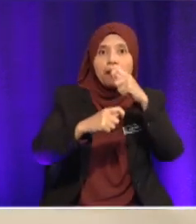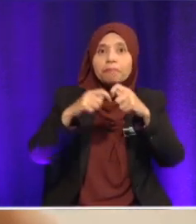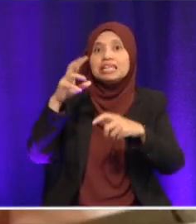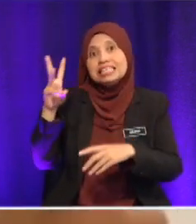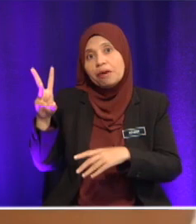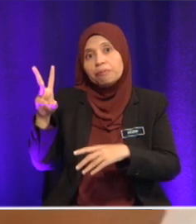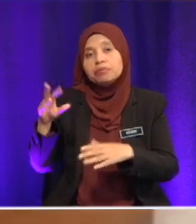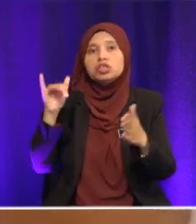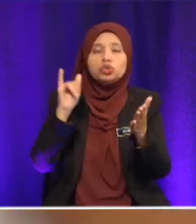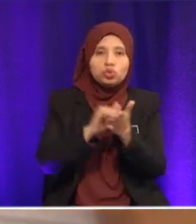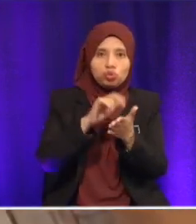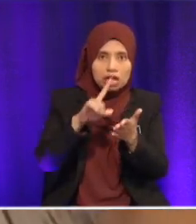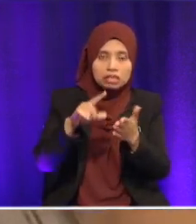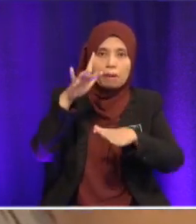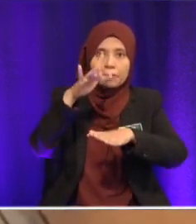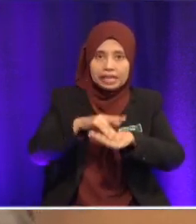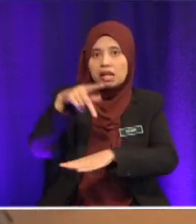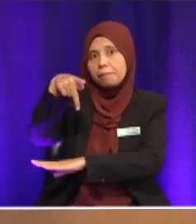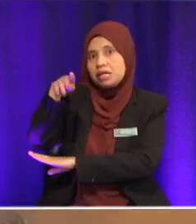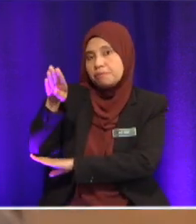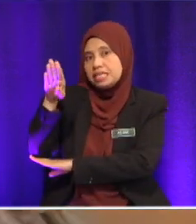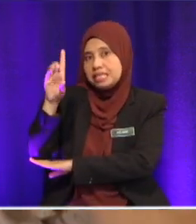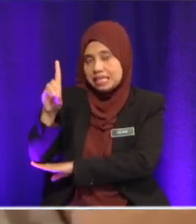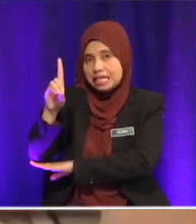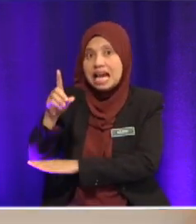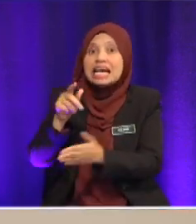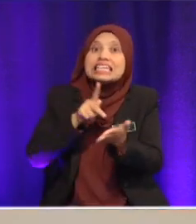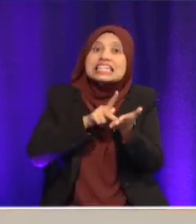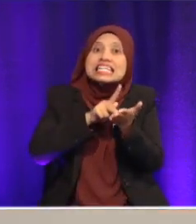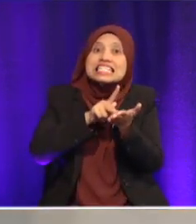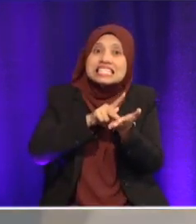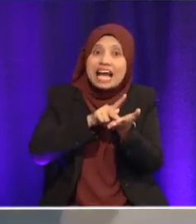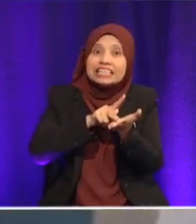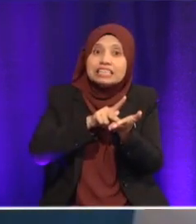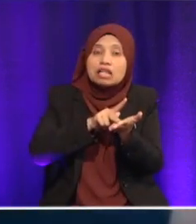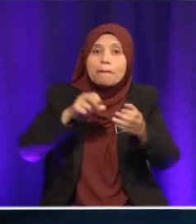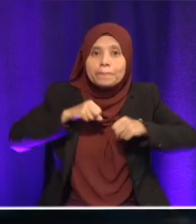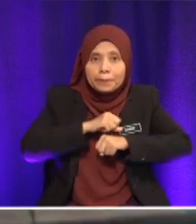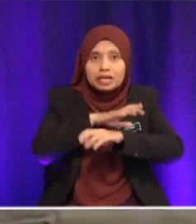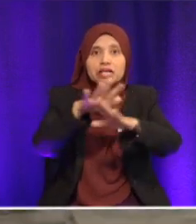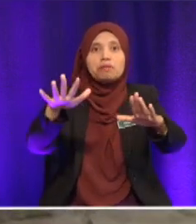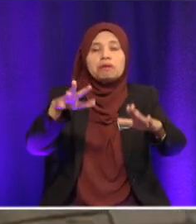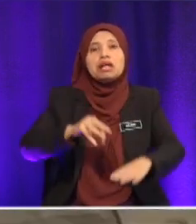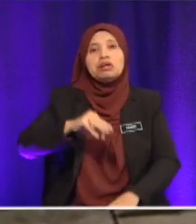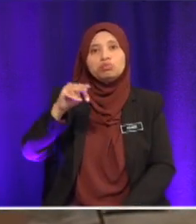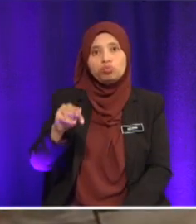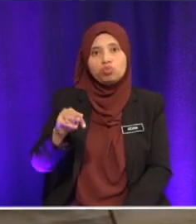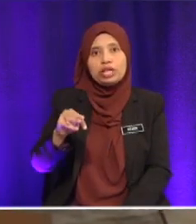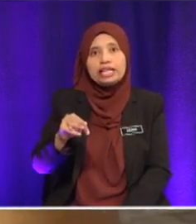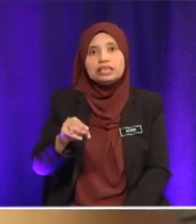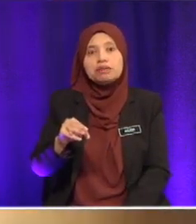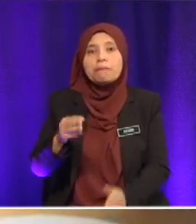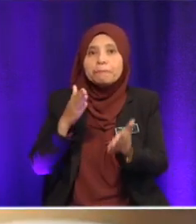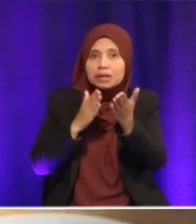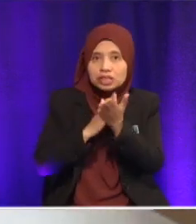jumlah yang kita katakan Tubidy tadilah kita mengesan perkembangan murid itu dan perkembangan murid itu kita kesan secara berurutan